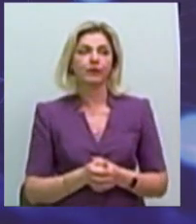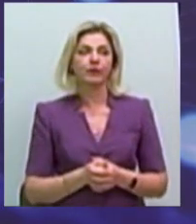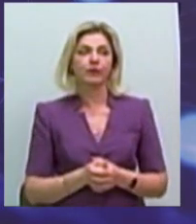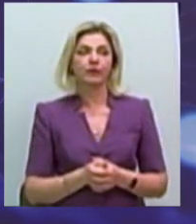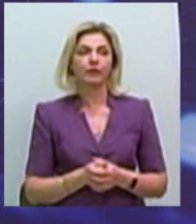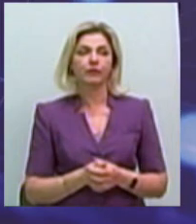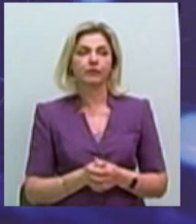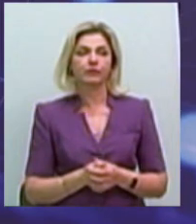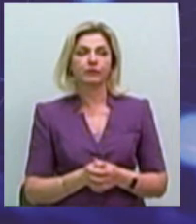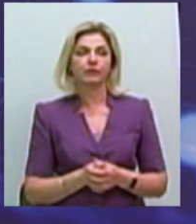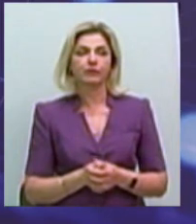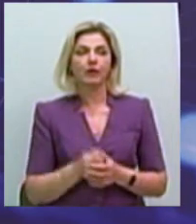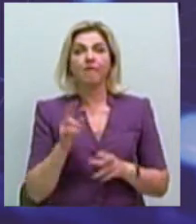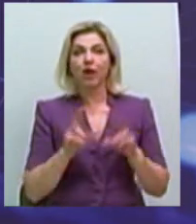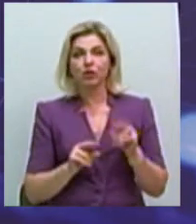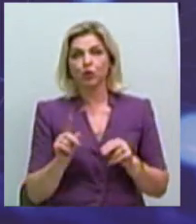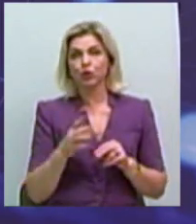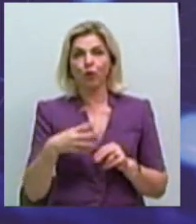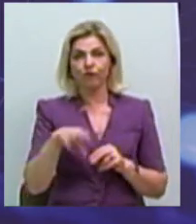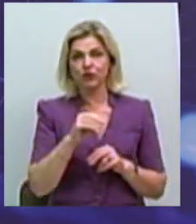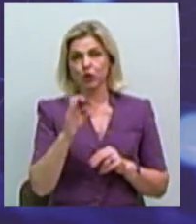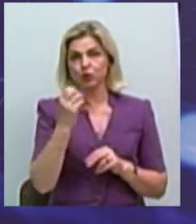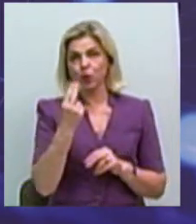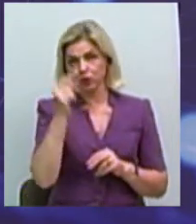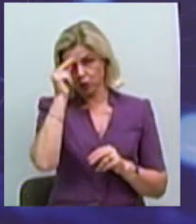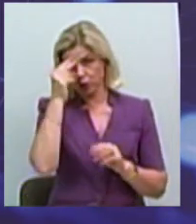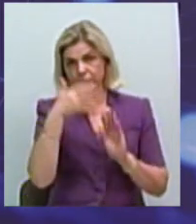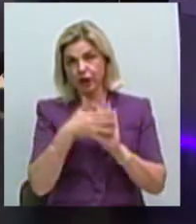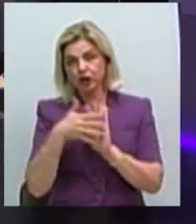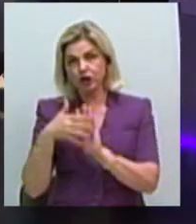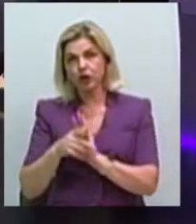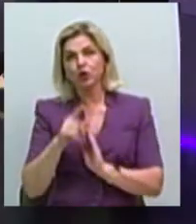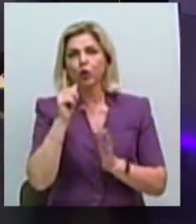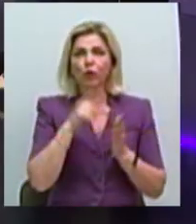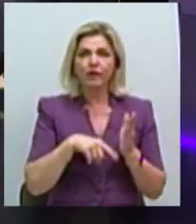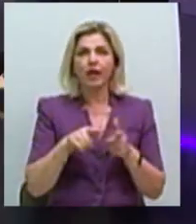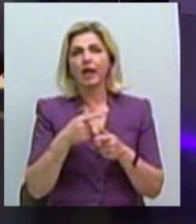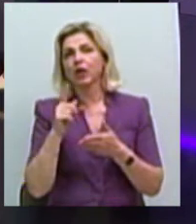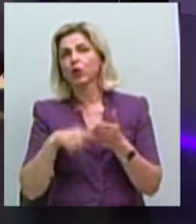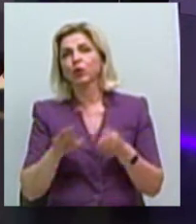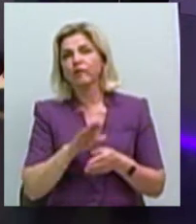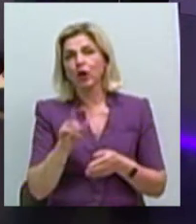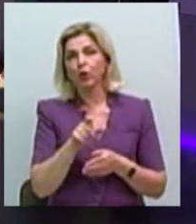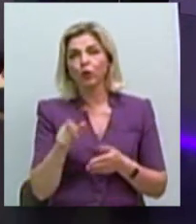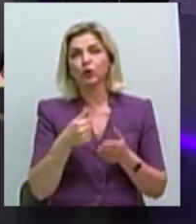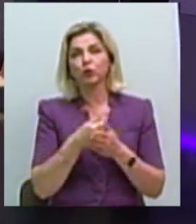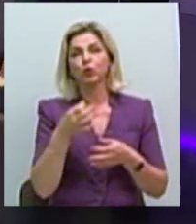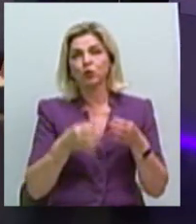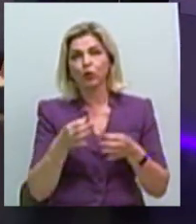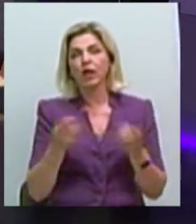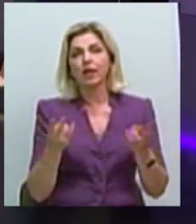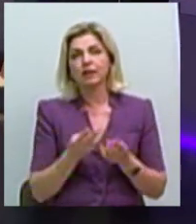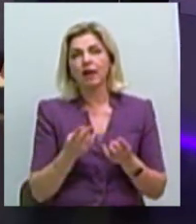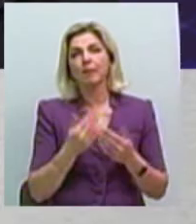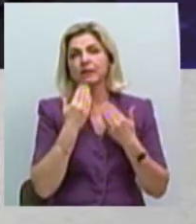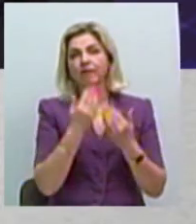дивіться. Я вважаю, що всі соціальні дослідження щодо довіряють люди чи не довіряють до суду, потрібно задавати, по-перше, з